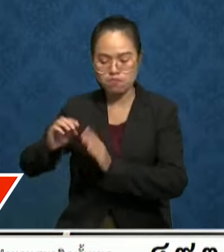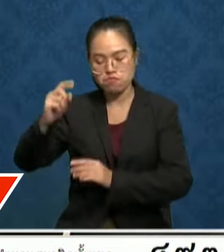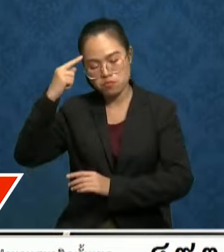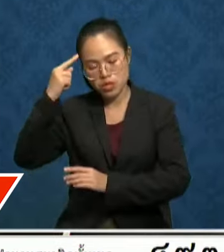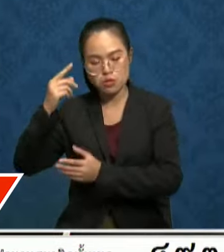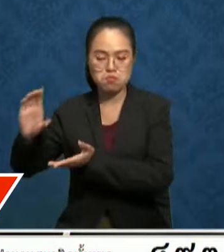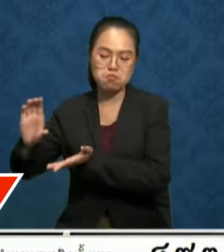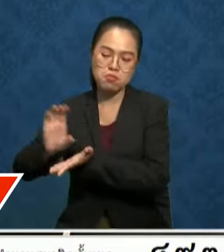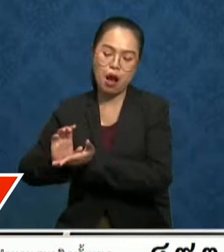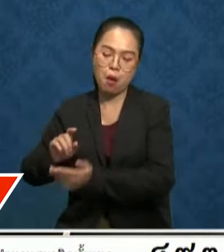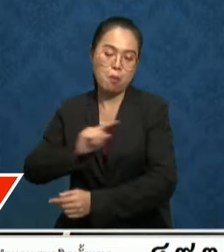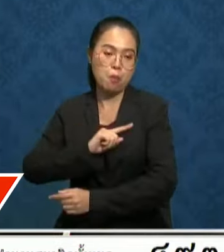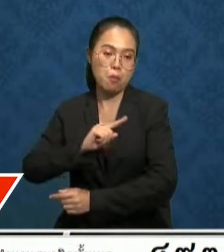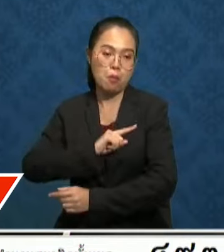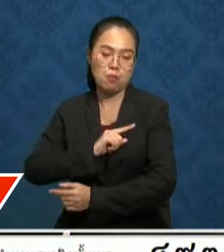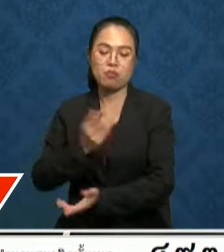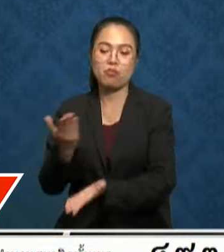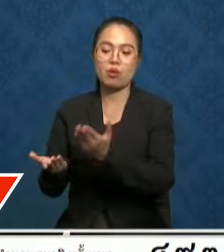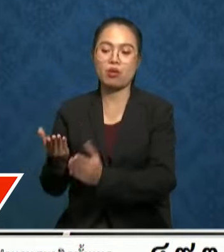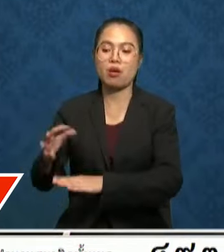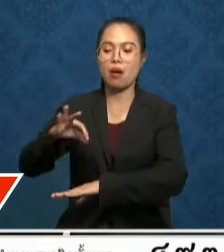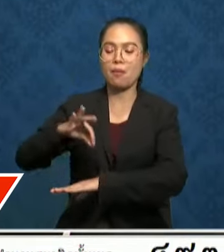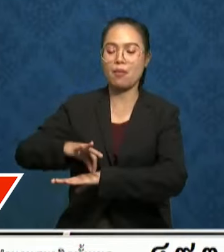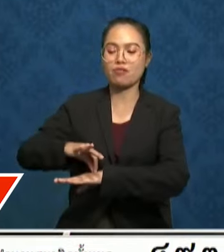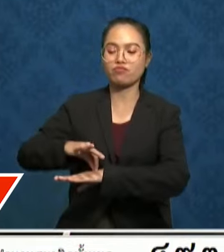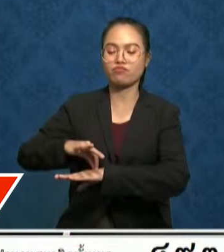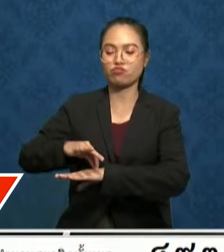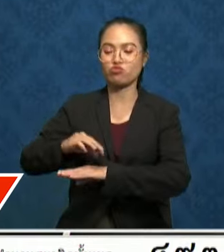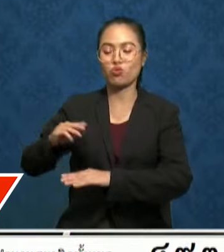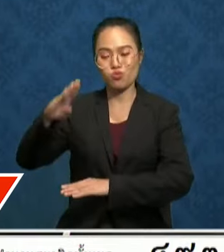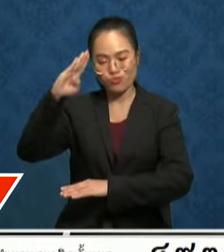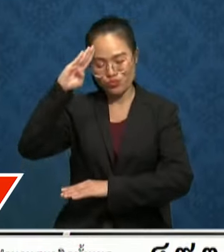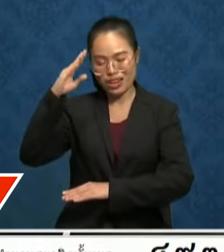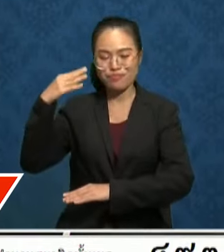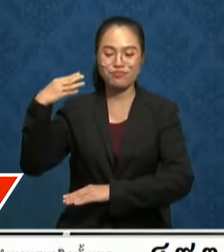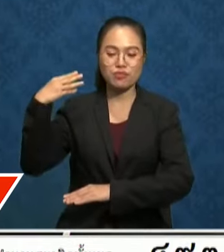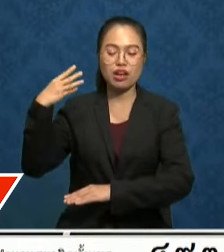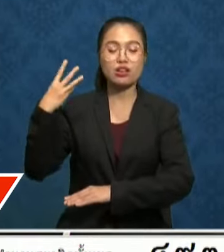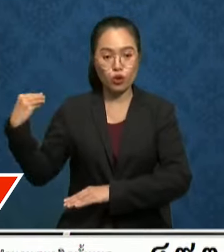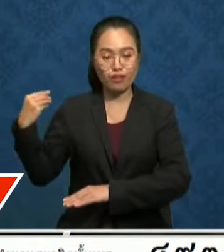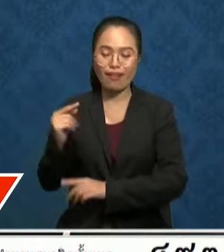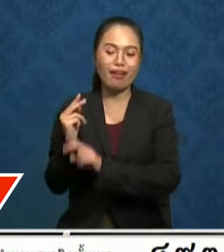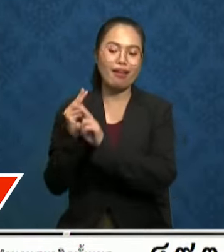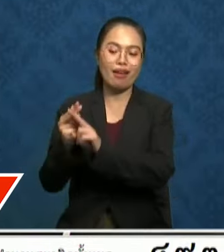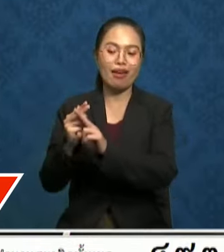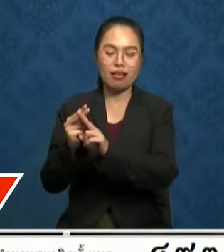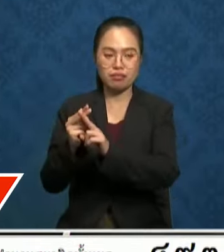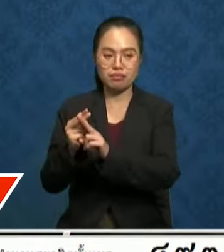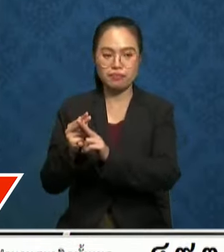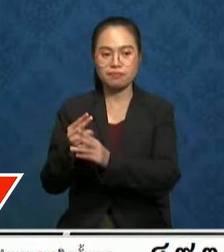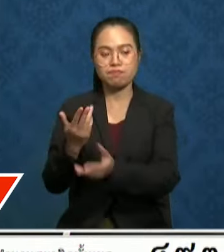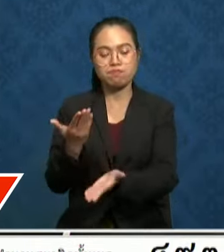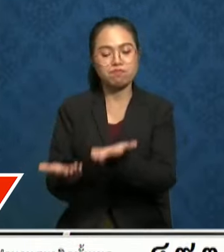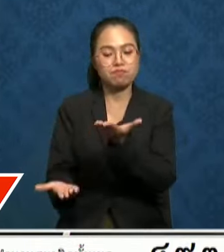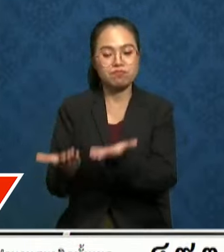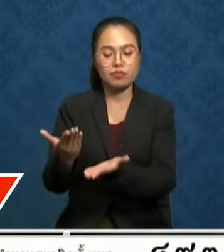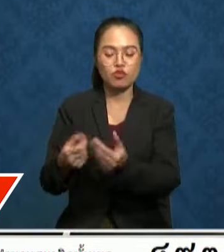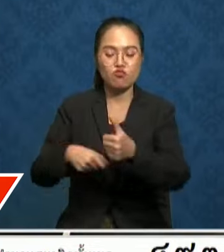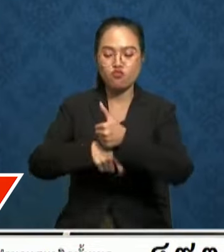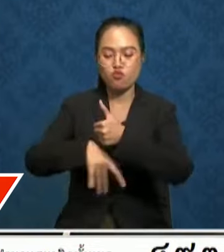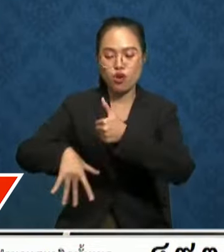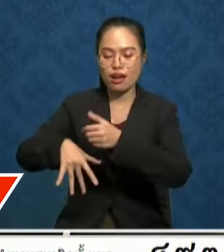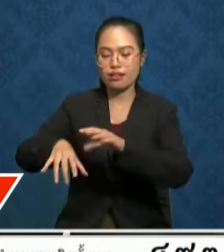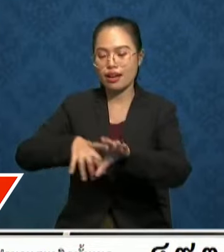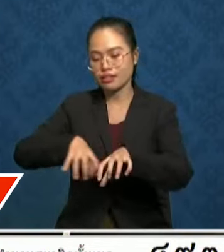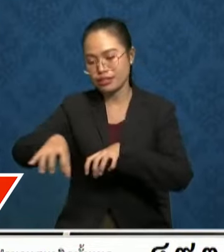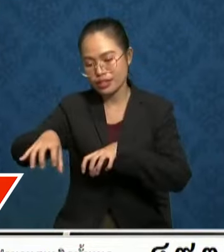ำนาจของคณะกรรมการในการแต่งตั้งนายพลที่ล้วนแล้วแต่มีข้าราชการทหารเป็นส่วนใหญ่ซึ่งโครงสร้างและอำนาจการบ